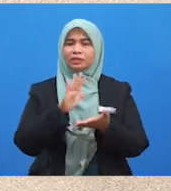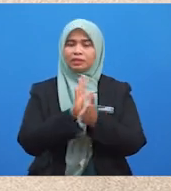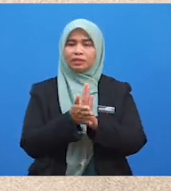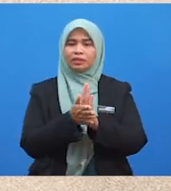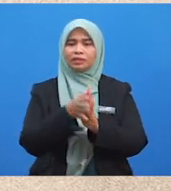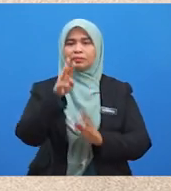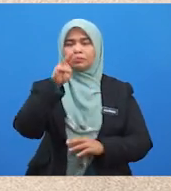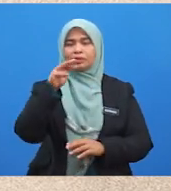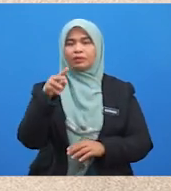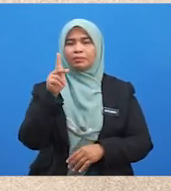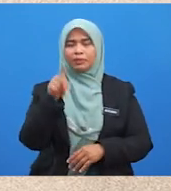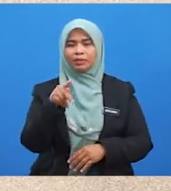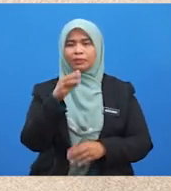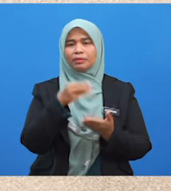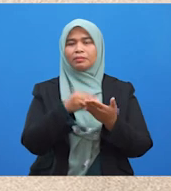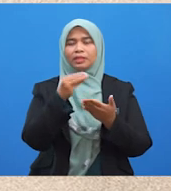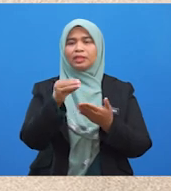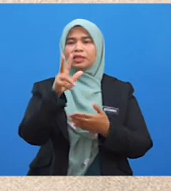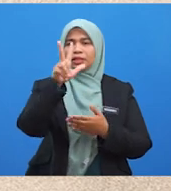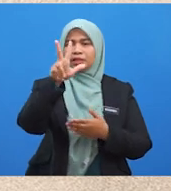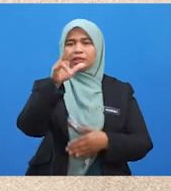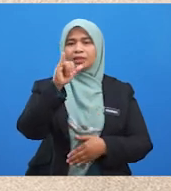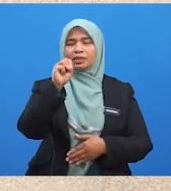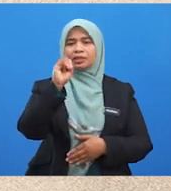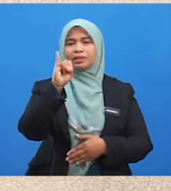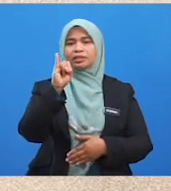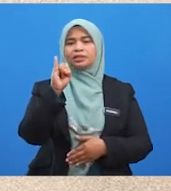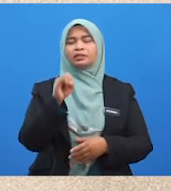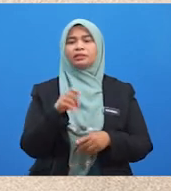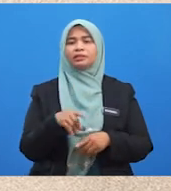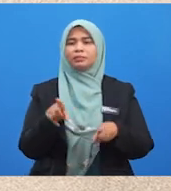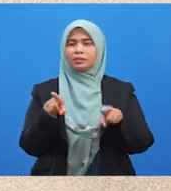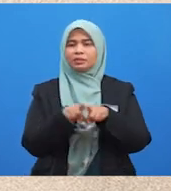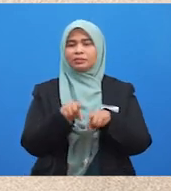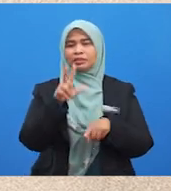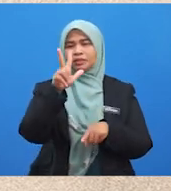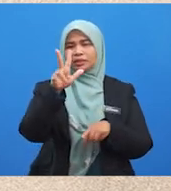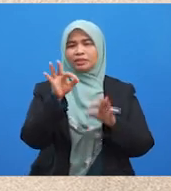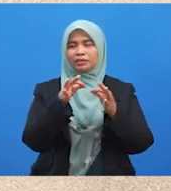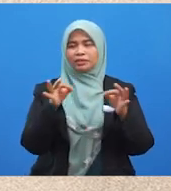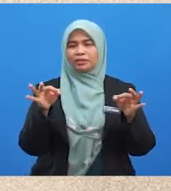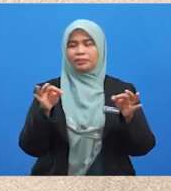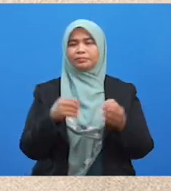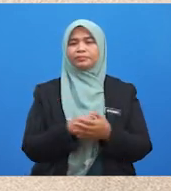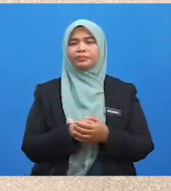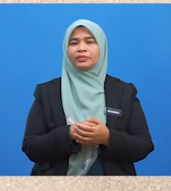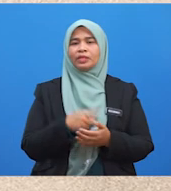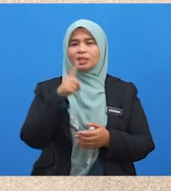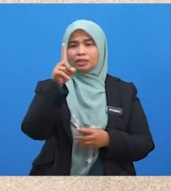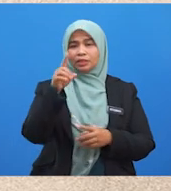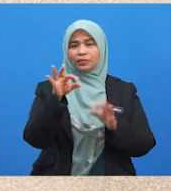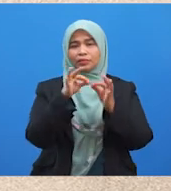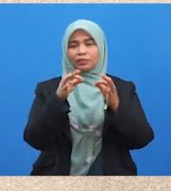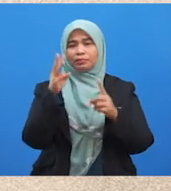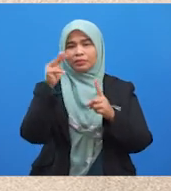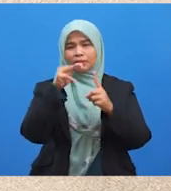Justru, murid-murid perlu memberikan 3 isi yang bersamaan 3 ayat. 1